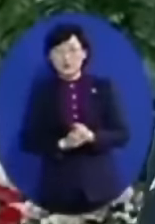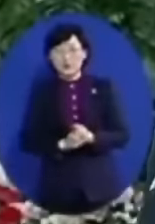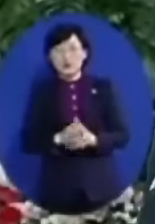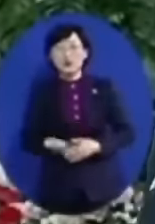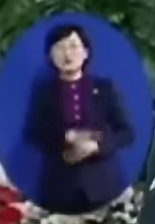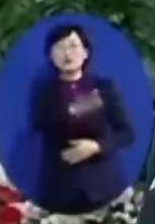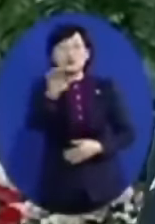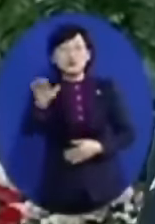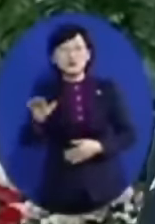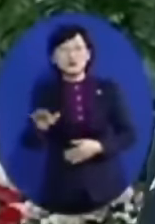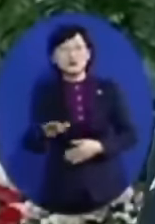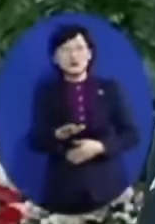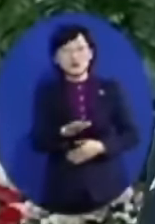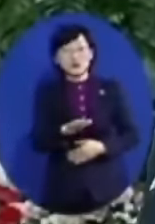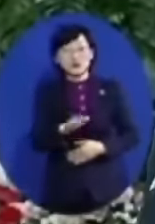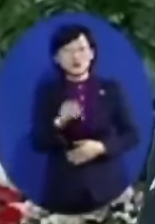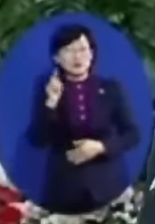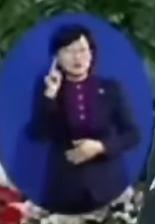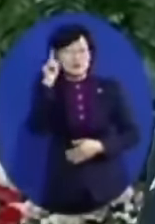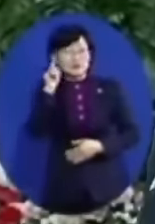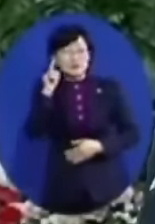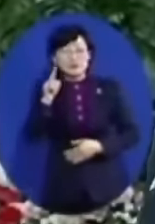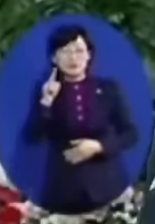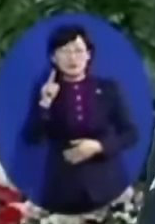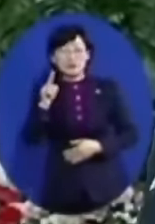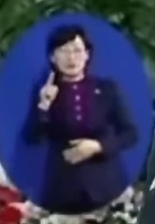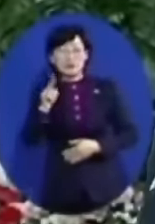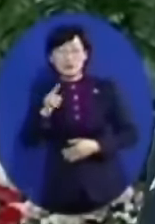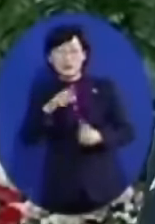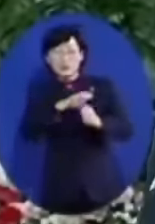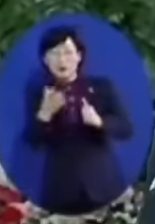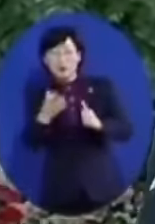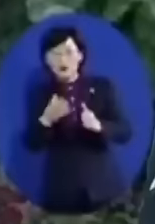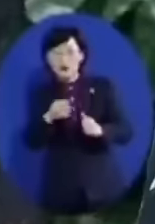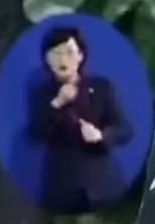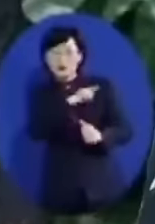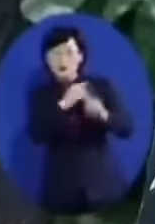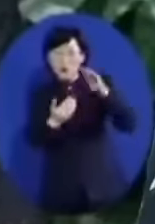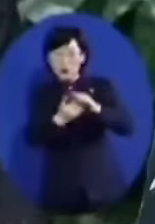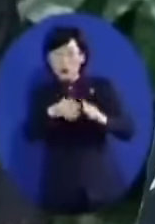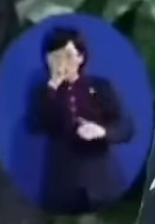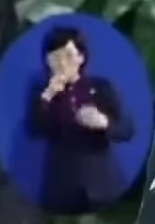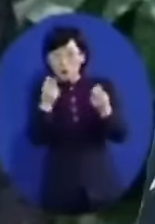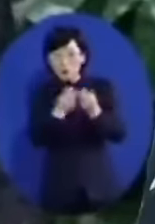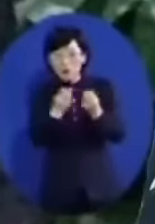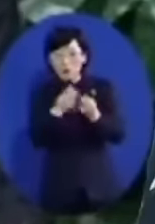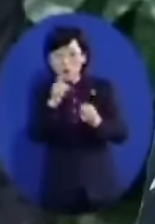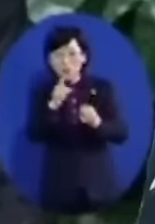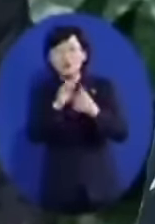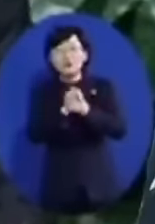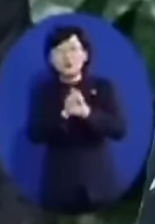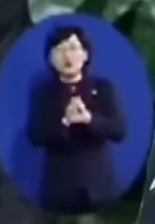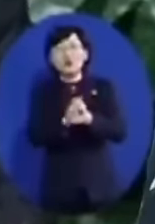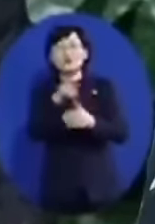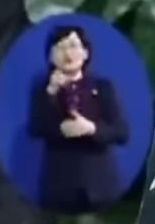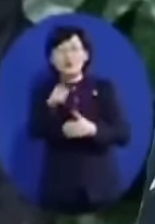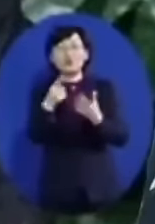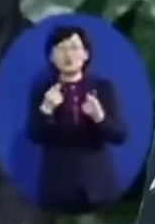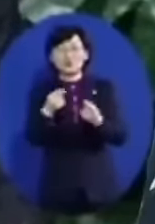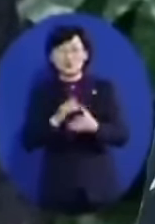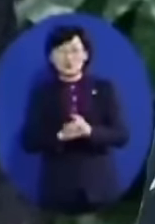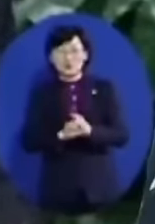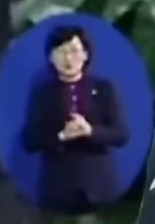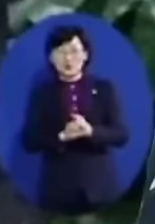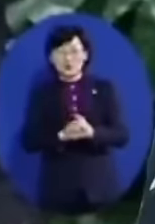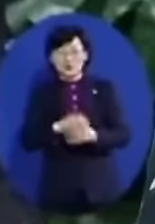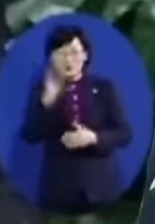우리가 스트레스에서 해방되는 최후의 방법은 기도하는 것입니다.